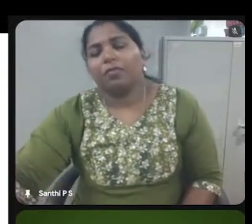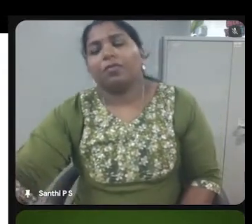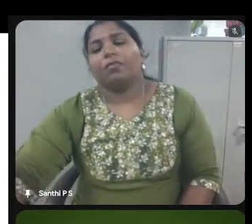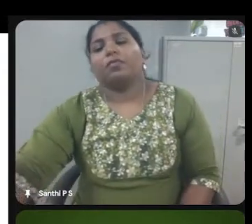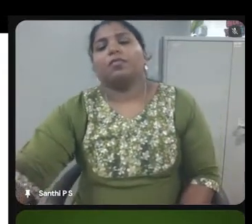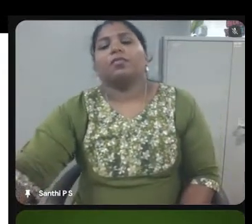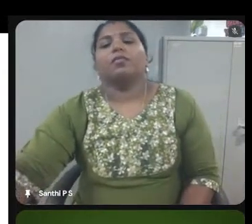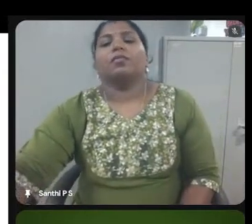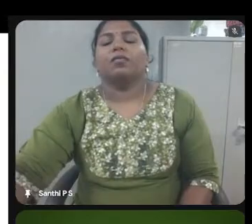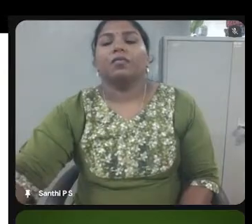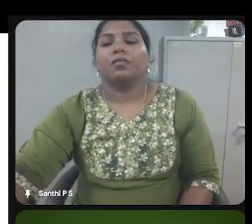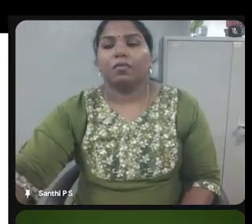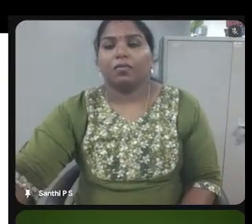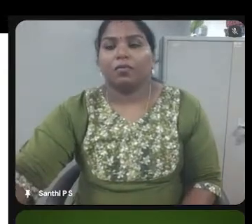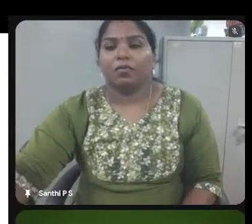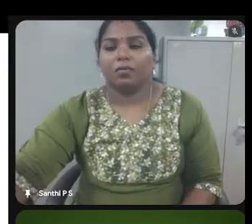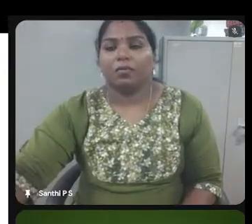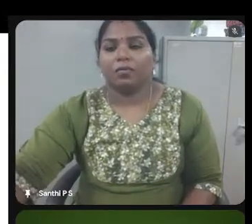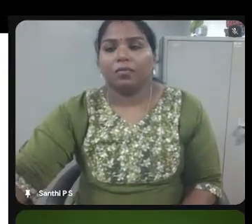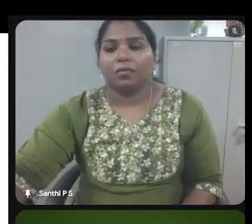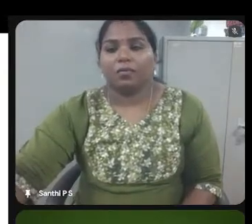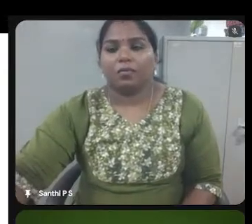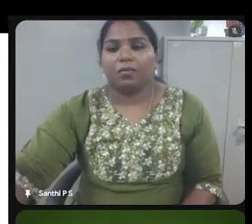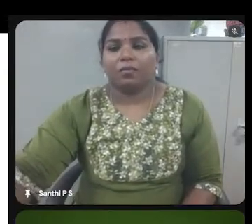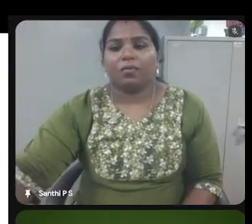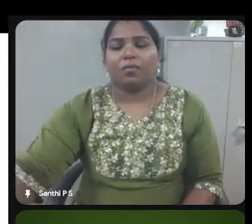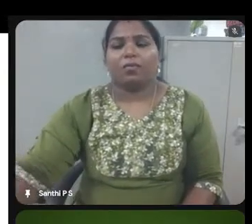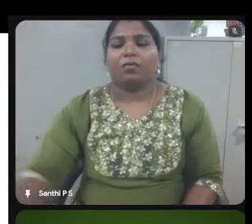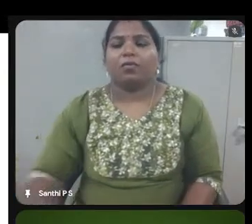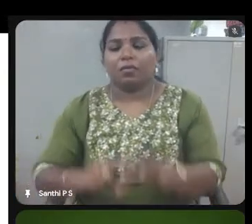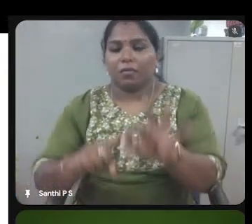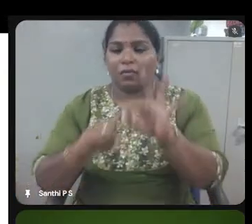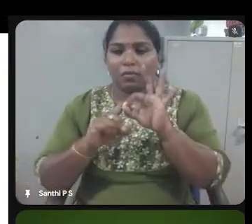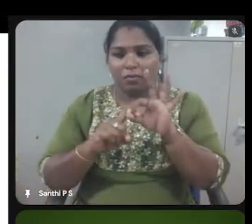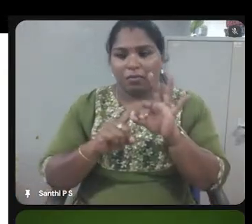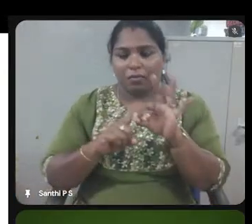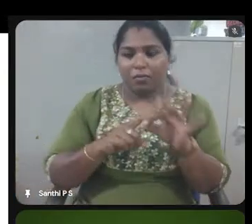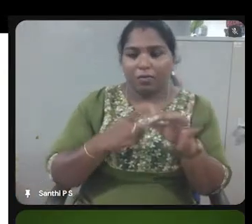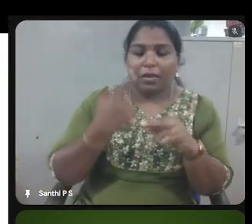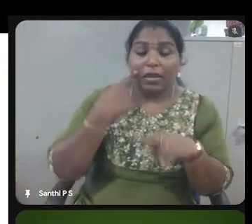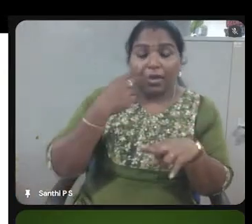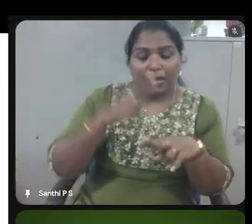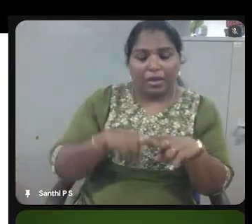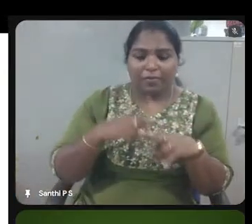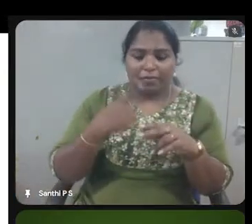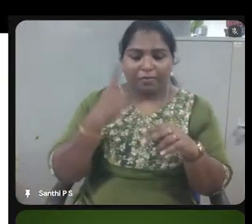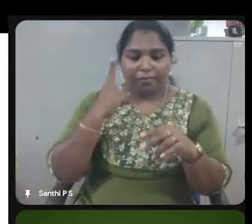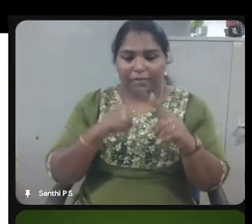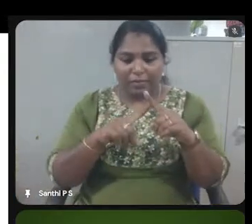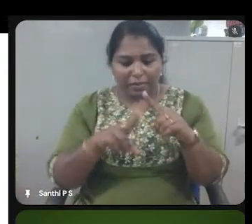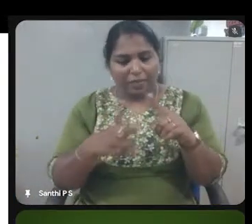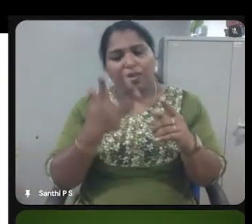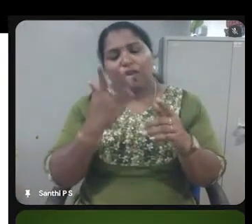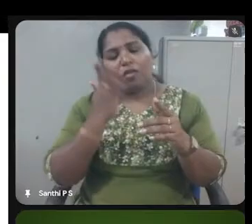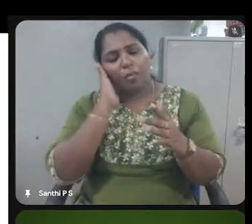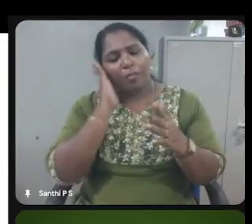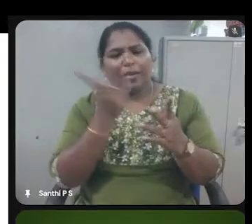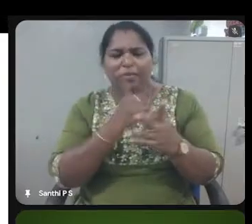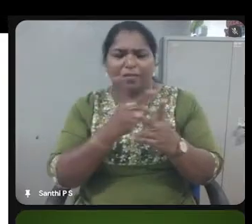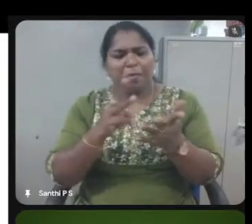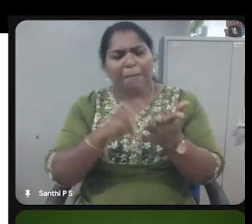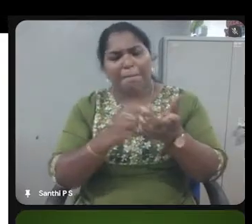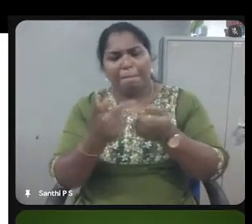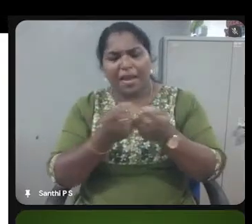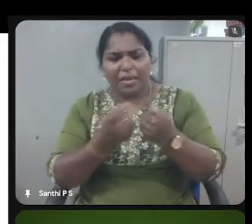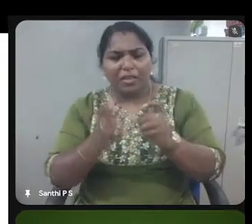ചോദ്യം ഉണ്ടെങ്കിൽ ചോദിച്ചോളൂ. എന്റെ ചോദ്യം എന്ന് പറഞ്ഞു കഴിഞ്ഞാൽ ഇപ്പൊ നമ്മള് സ്ക്രീൻ ടൈം മൂലം കുട്ടികൾക്ക് ഉണ്ടാകുന്ന പ്രശ്നങ്ങൾ അതിനെ നമ്മൾ എങ്ങനെ മാനേജ് ചെയ്യാം എന്നുള്ള കാര്യങ്ങളിലൂടെ പറഞ്ഞു കഴിഞ്ഞു.